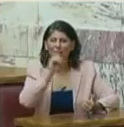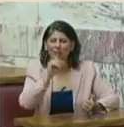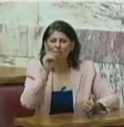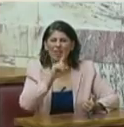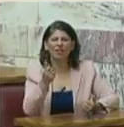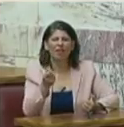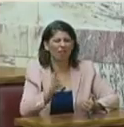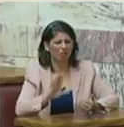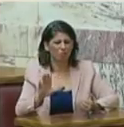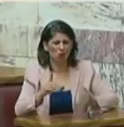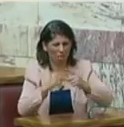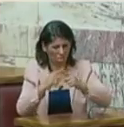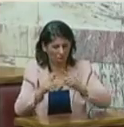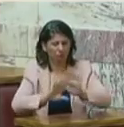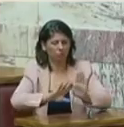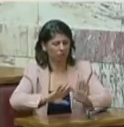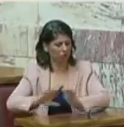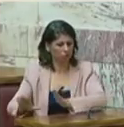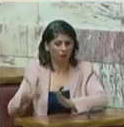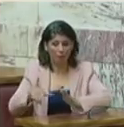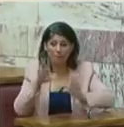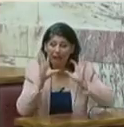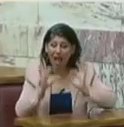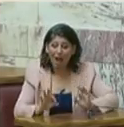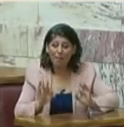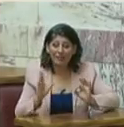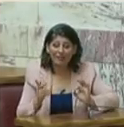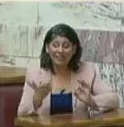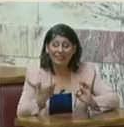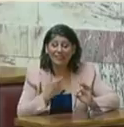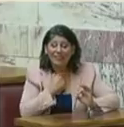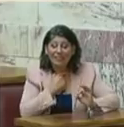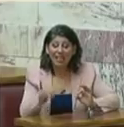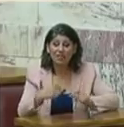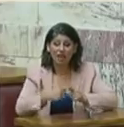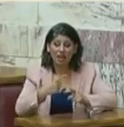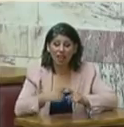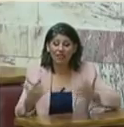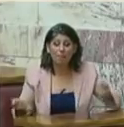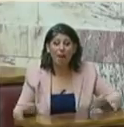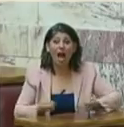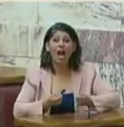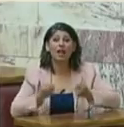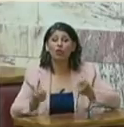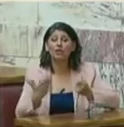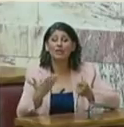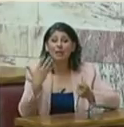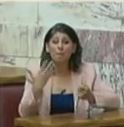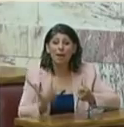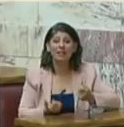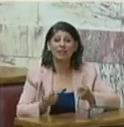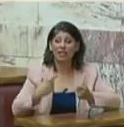νούμερα, στα ψεύτικα νούμερα, στις ψεύτικες καταστροφολογικές προβλέψεις, αλλά στις υπαρκτές διαφορές